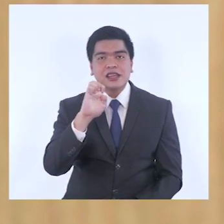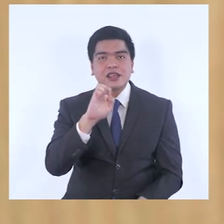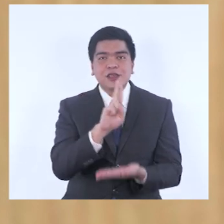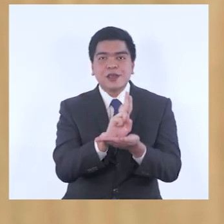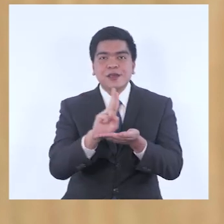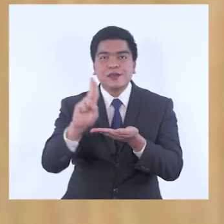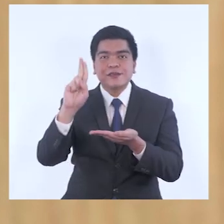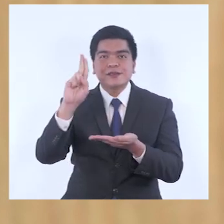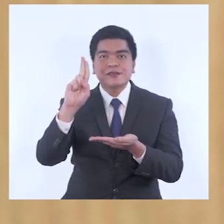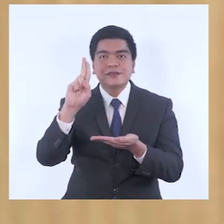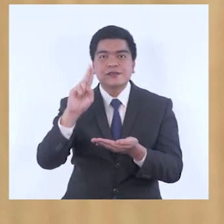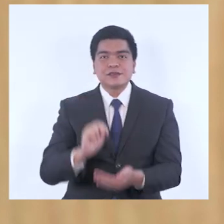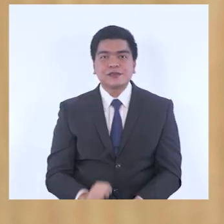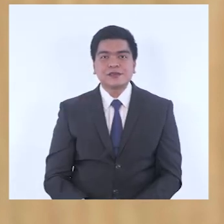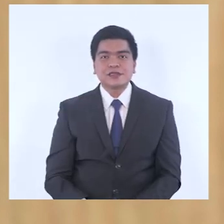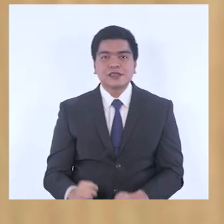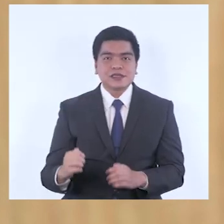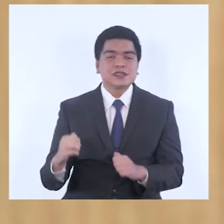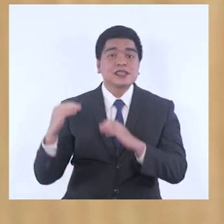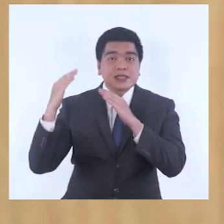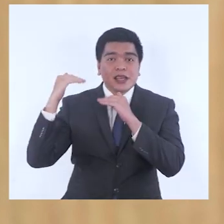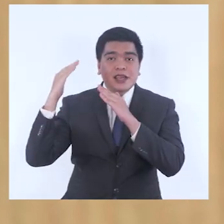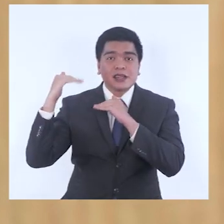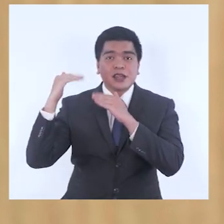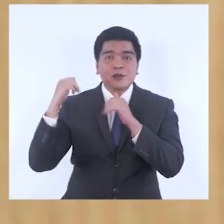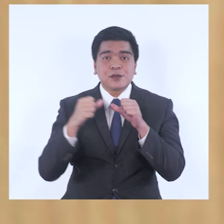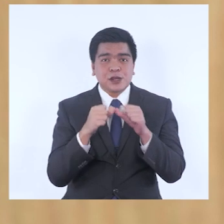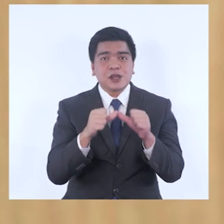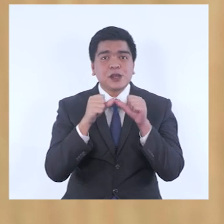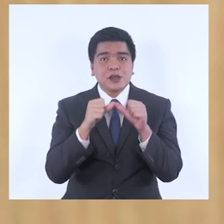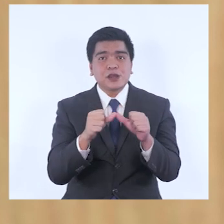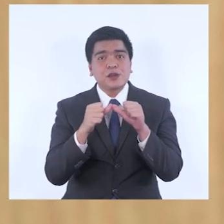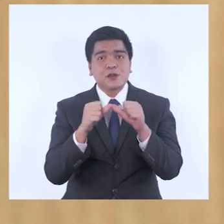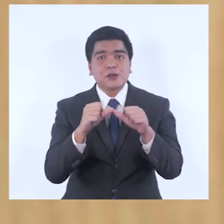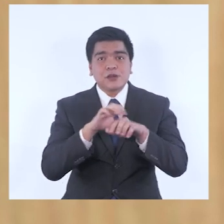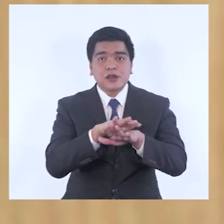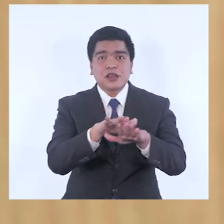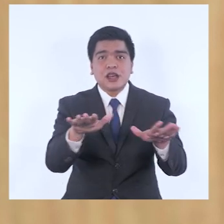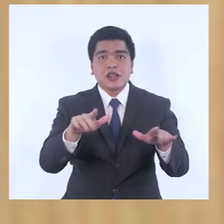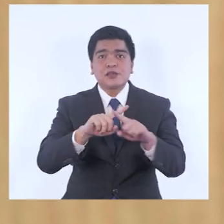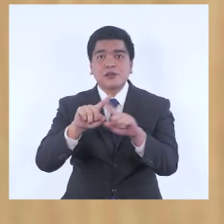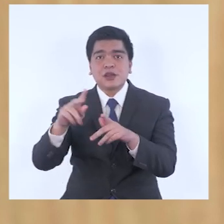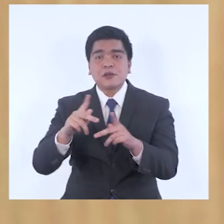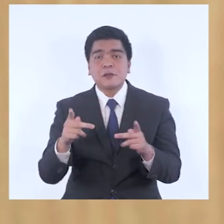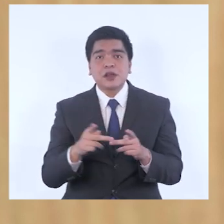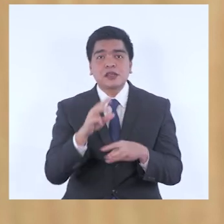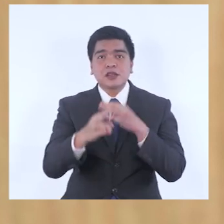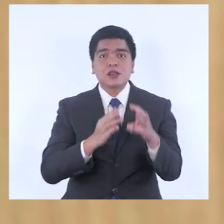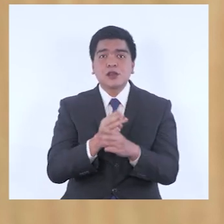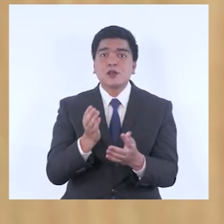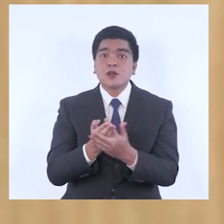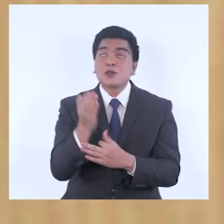pong lumaganap sa anmang panig ng daigdig sa tulong at awa ng ating Panginoong Diyos. Sana po